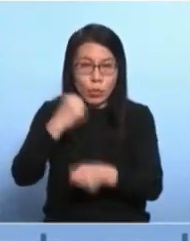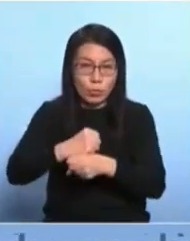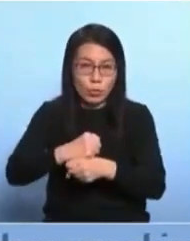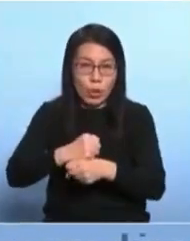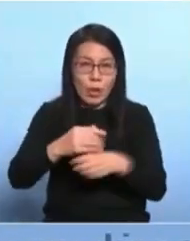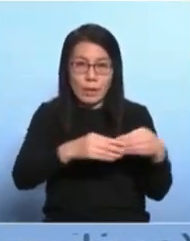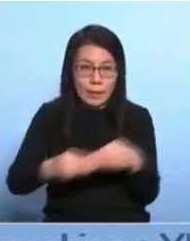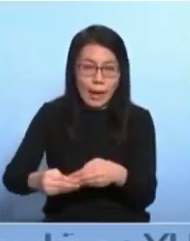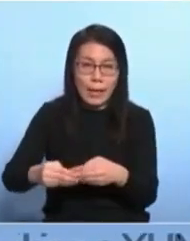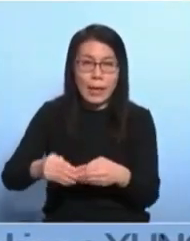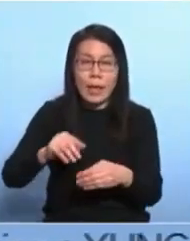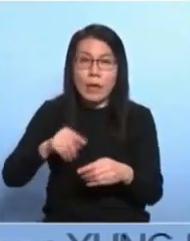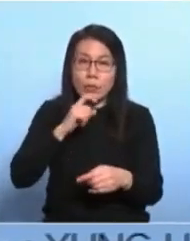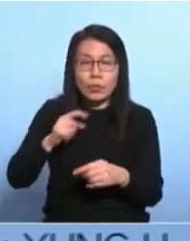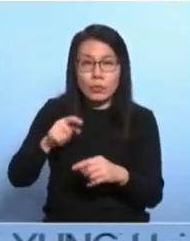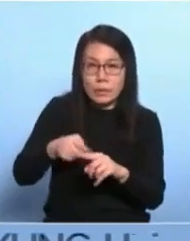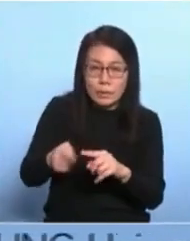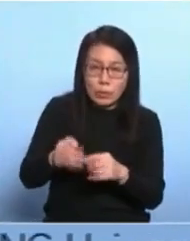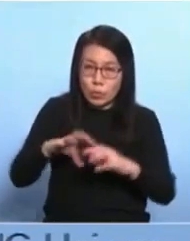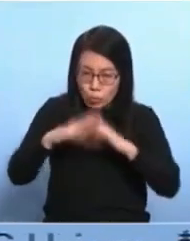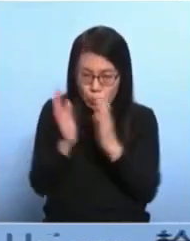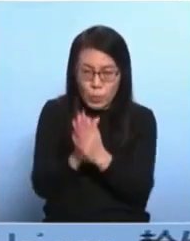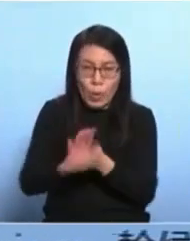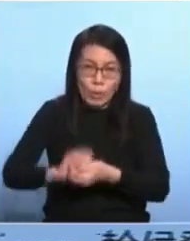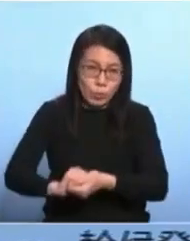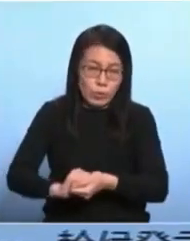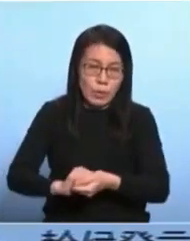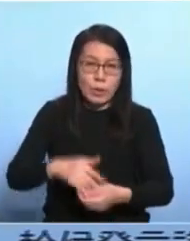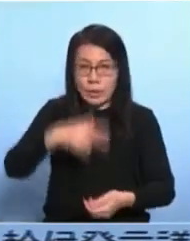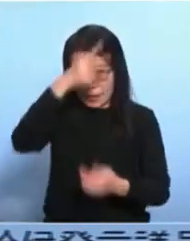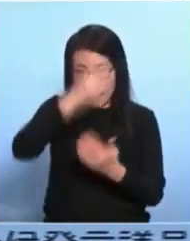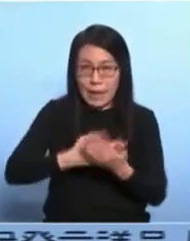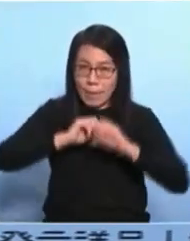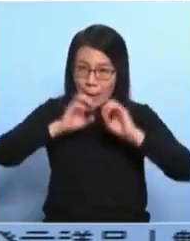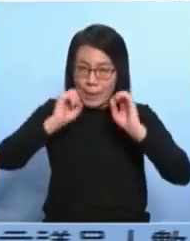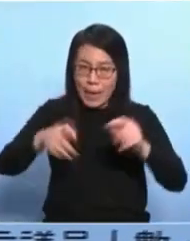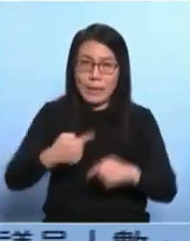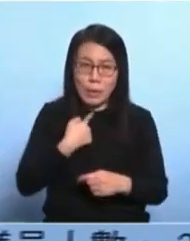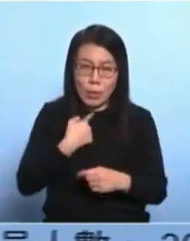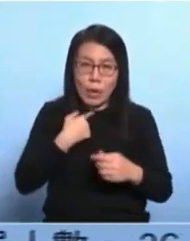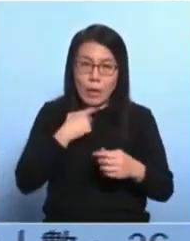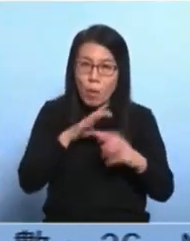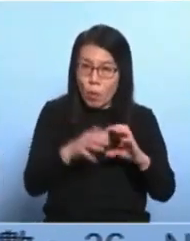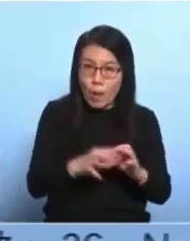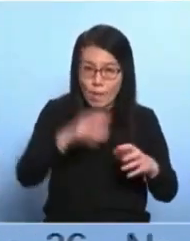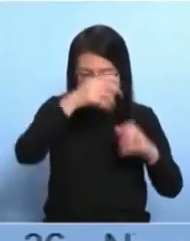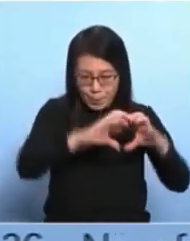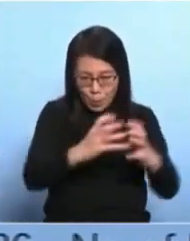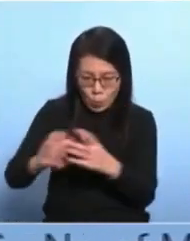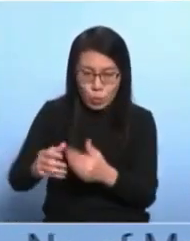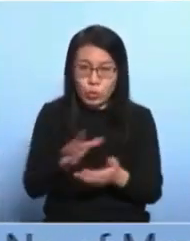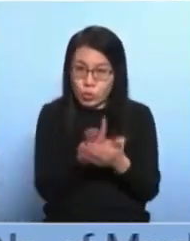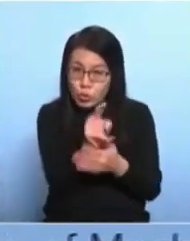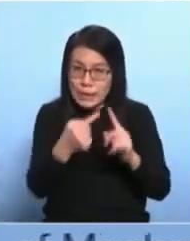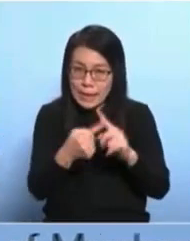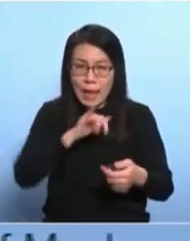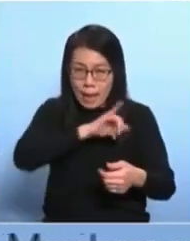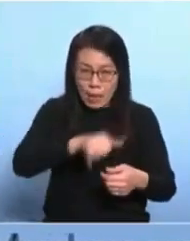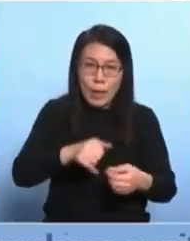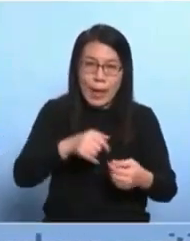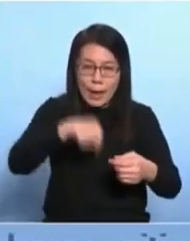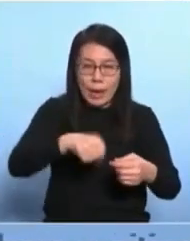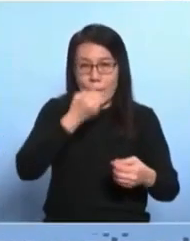帶領粵港澳全面合作，包括做好政策宣講，組織有關部門和專家在香港進行現場的